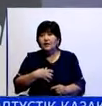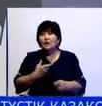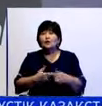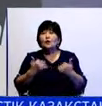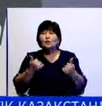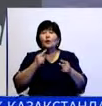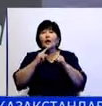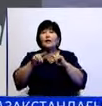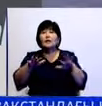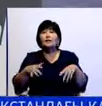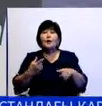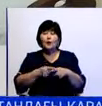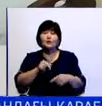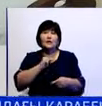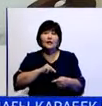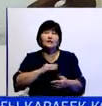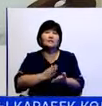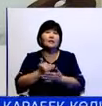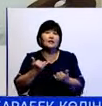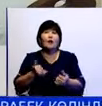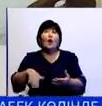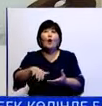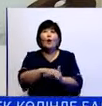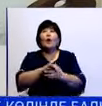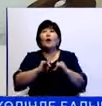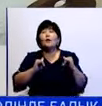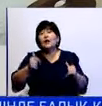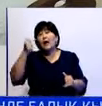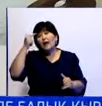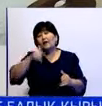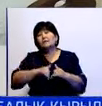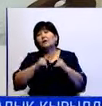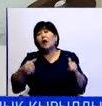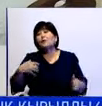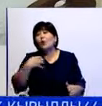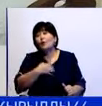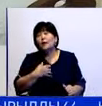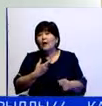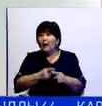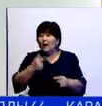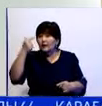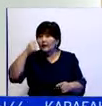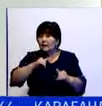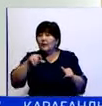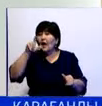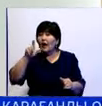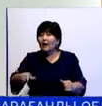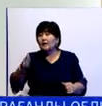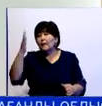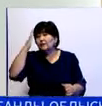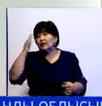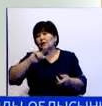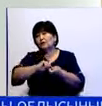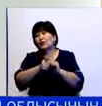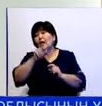бүгінгі конференция мінекей осыған қызмет етеді. Қоғамның дамуы үшін ғылымның да дамуы маңызды. Ал ғылым дамыса, адамзаттың санасы